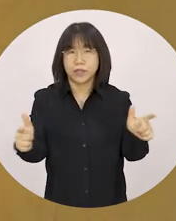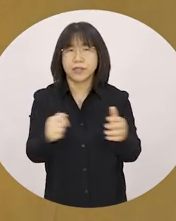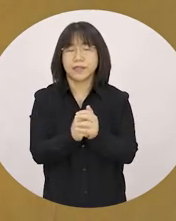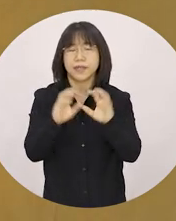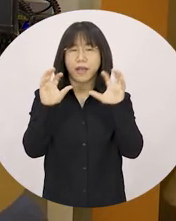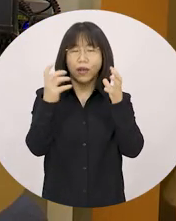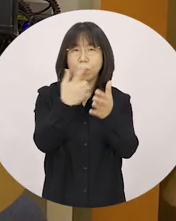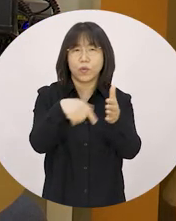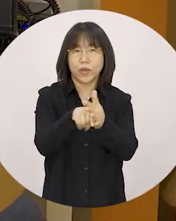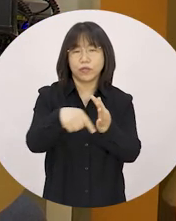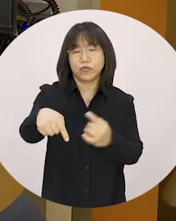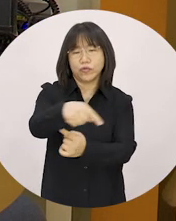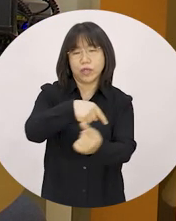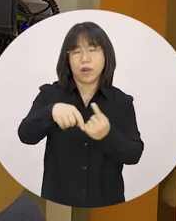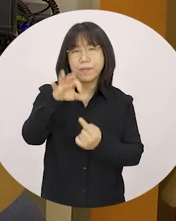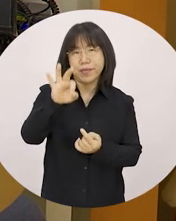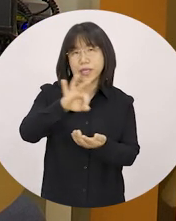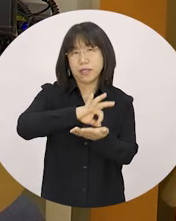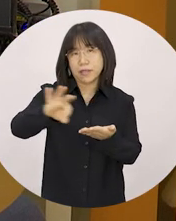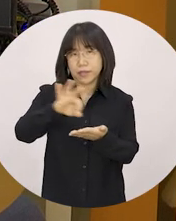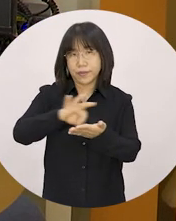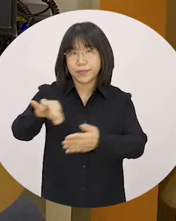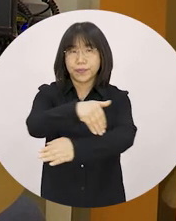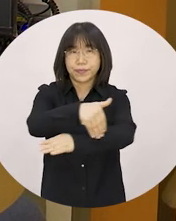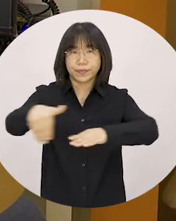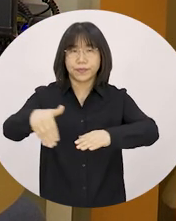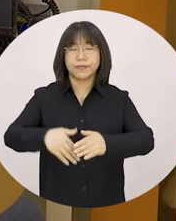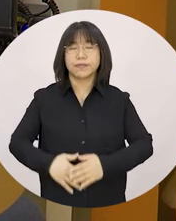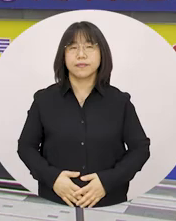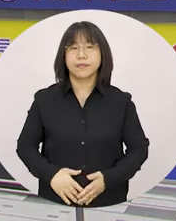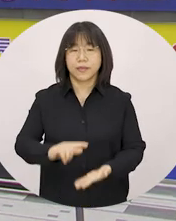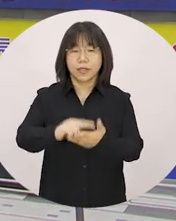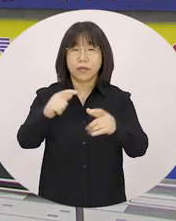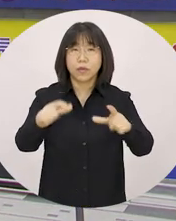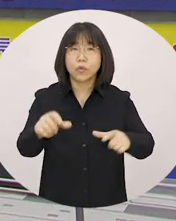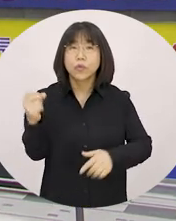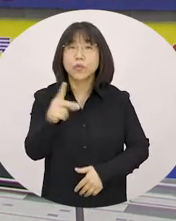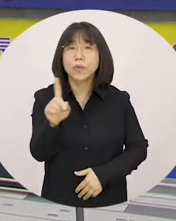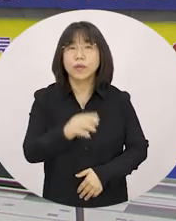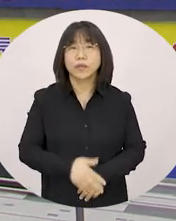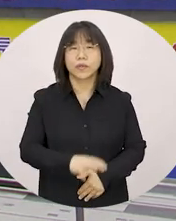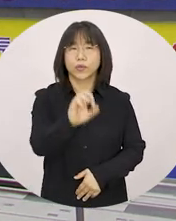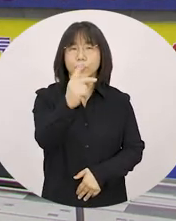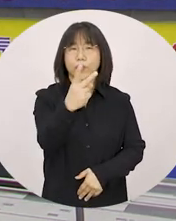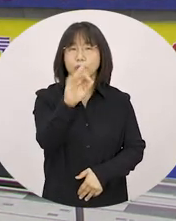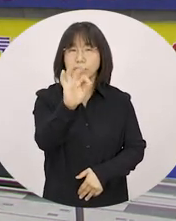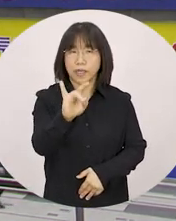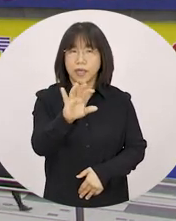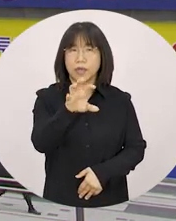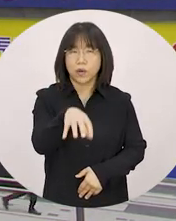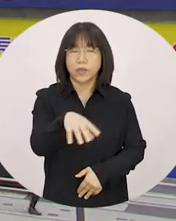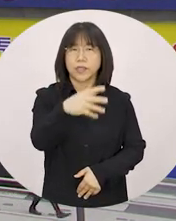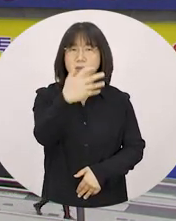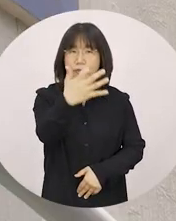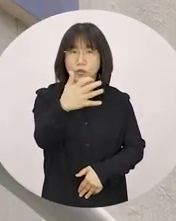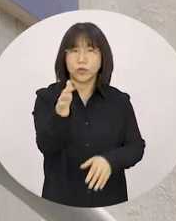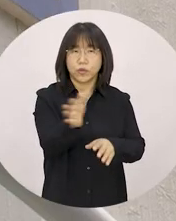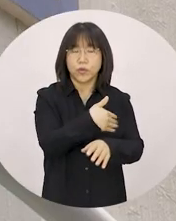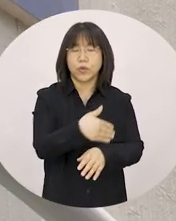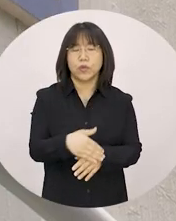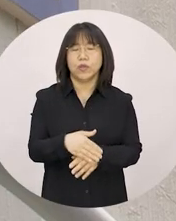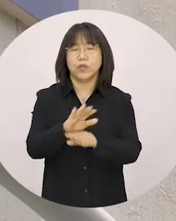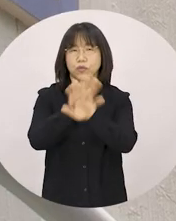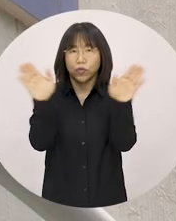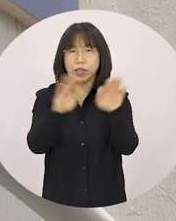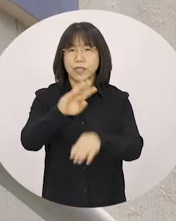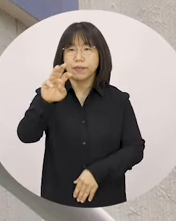이용 아동들을 위한 각종 운영 경비로 사용될 예정입니다. 강서구는 이어 요양시설 19개소, 주